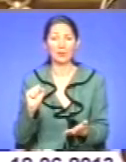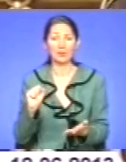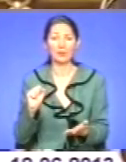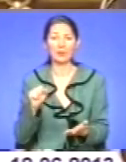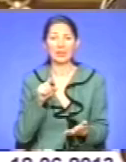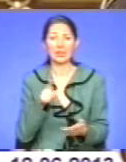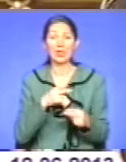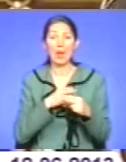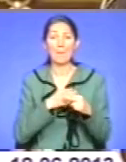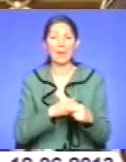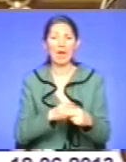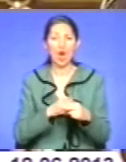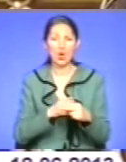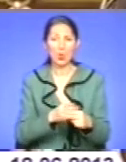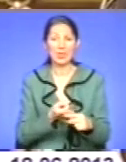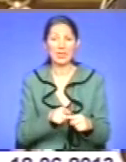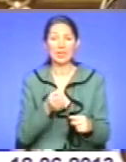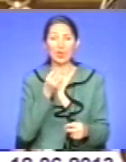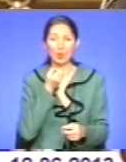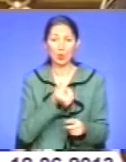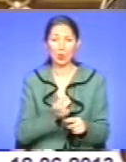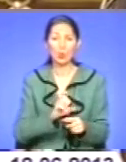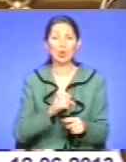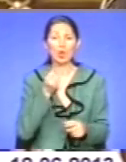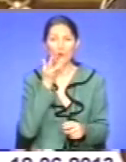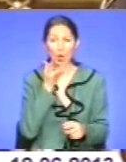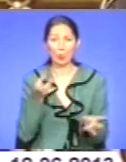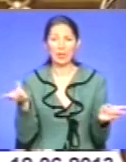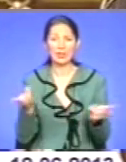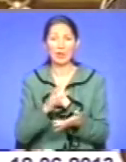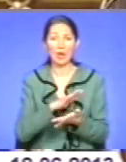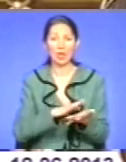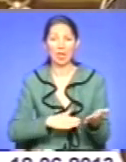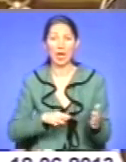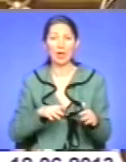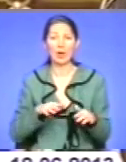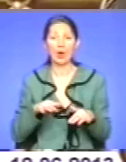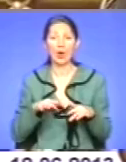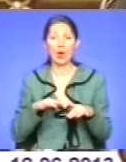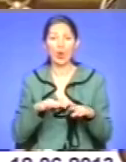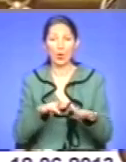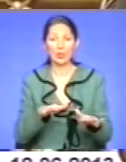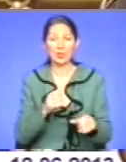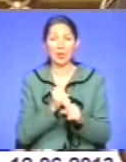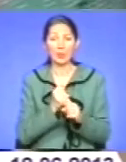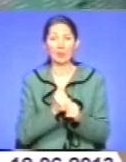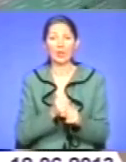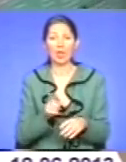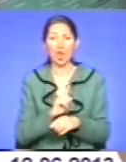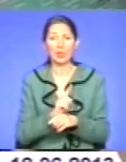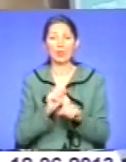ті перешкоди, це дуже добре. Треба далі рухатись, напрацьовувати нормативно-правову